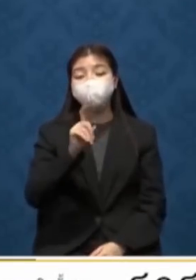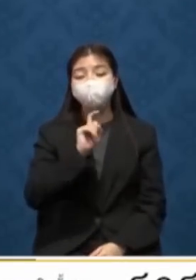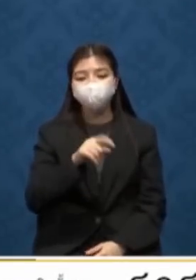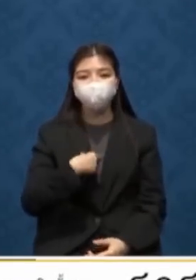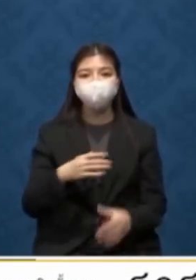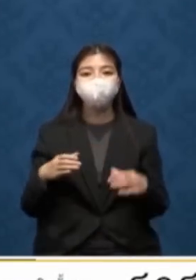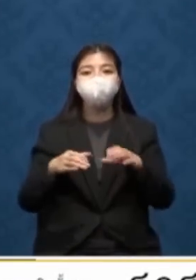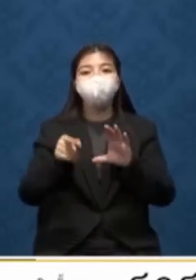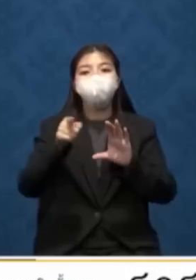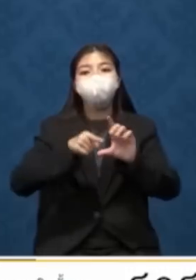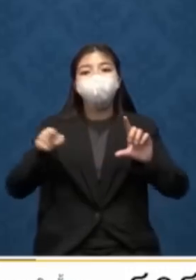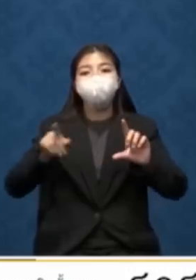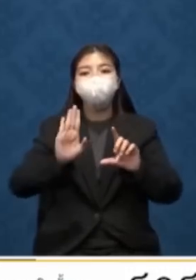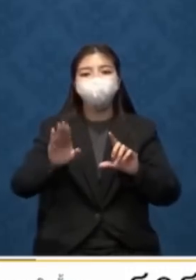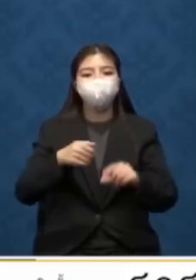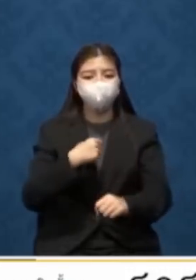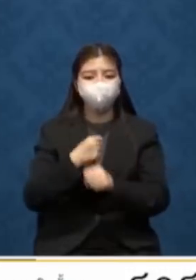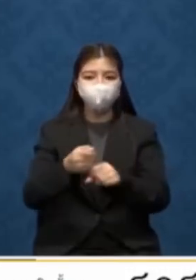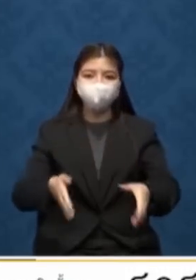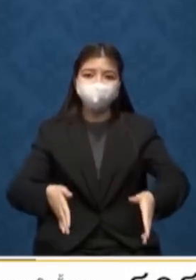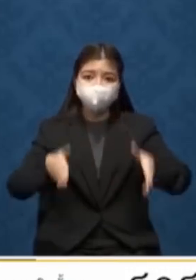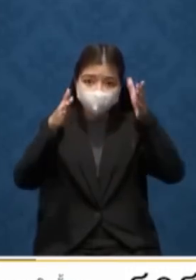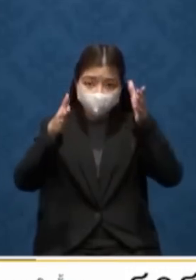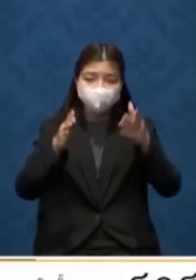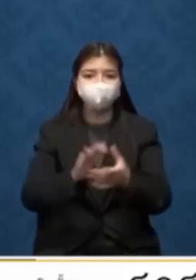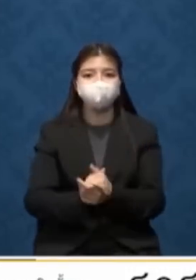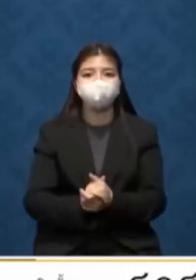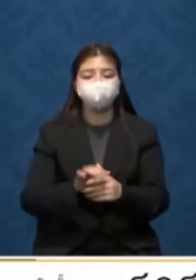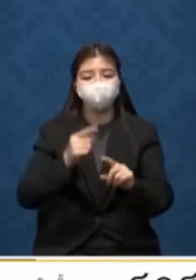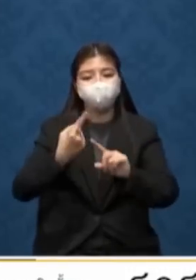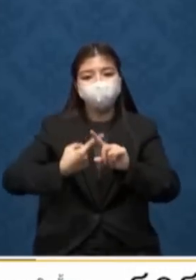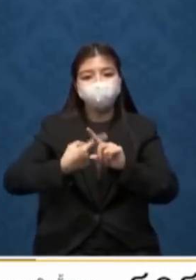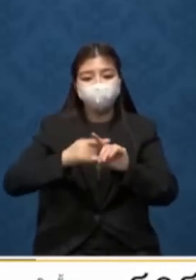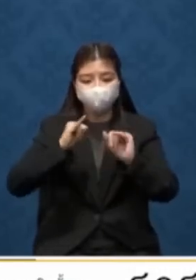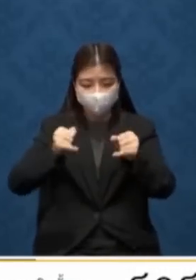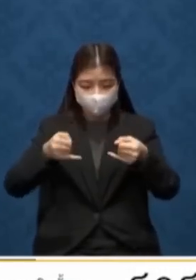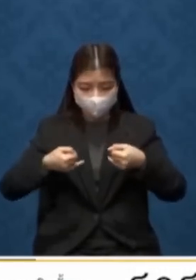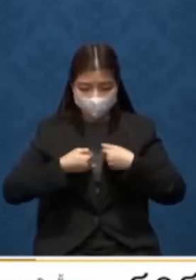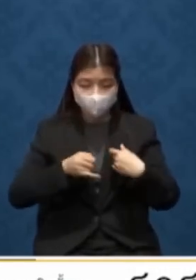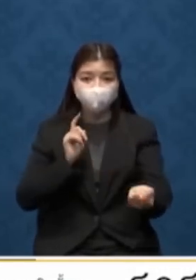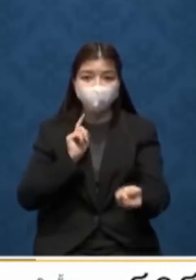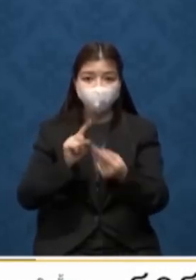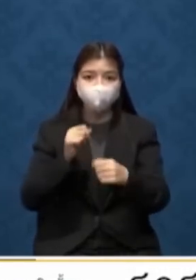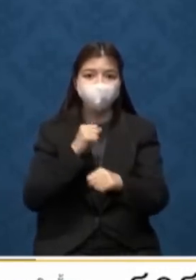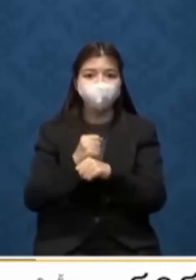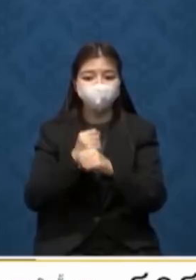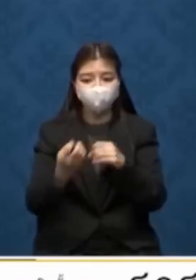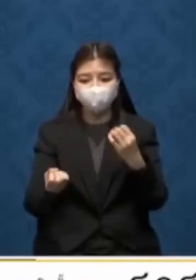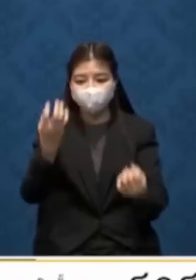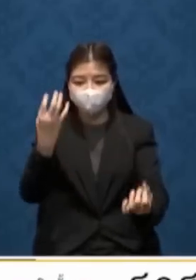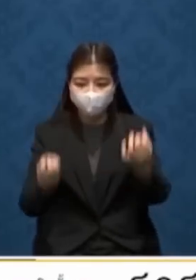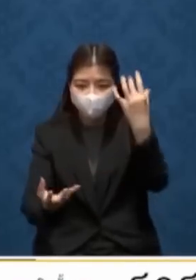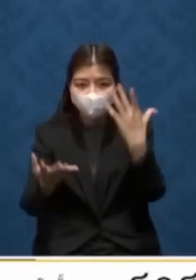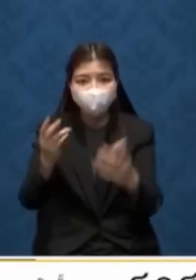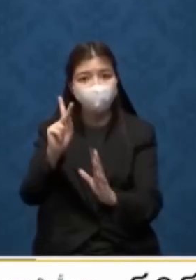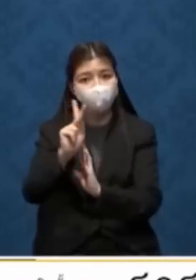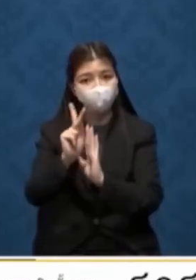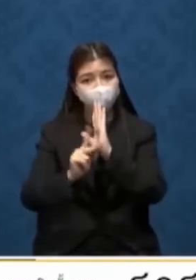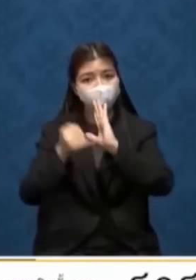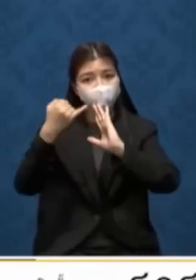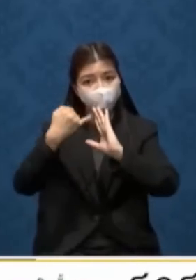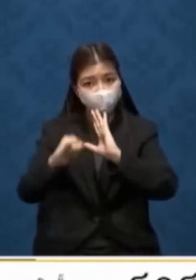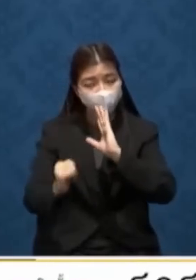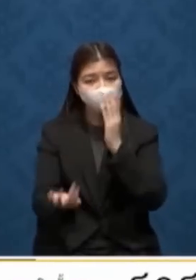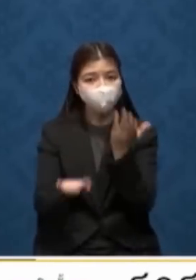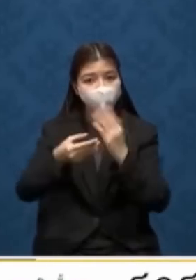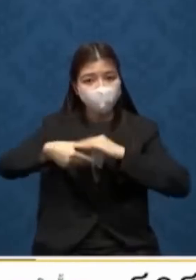เนี่ยเช่าตึกไทยซัมมิตนะครับที่มีเจ้ากงเช่าของเนี่ยไปเกี่ยวข้องกับคดีรุกป่าหรือมีบางท่านไปเกี่ยวข้องกับการจ่าย